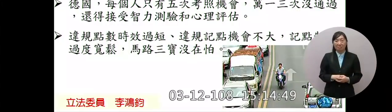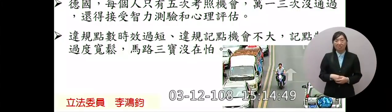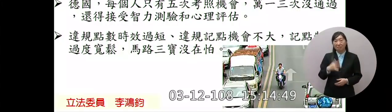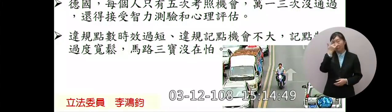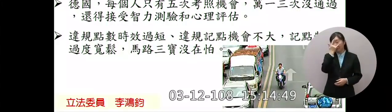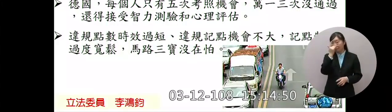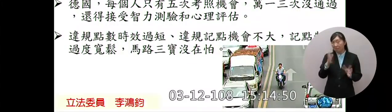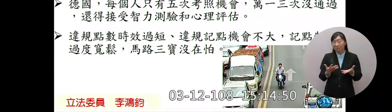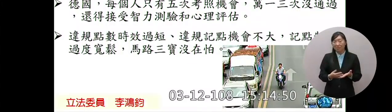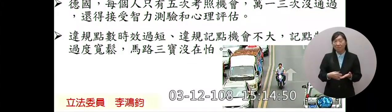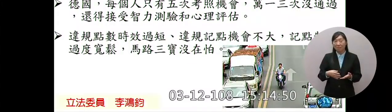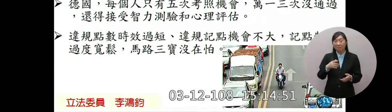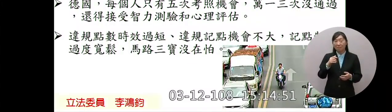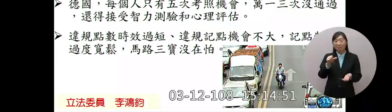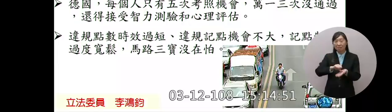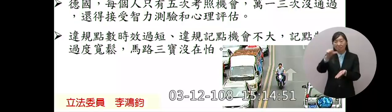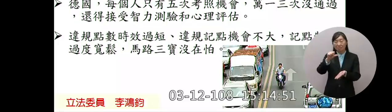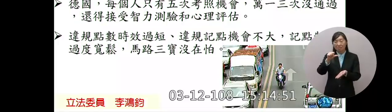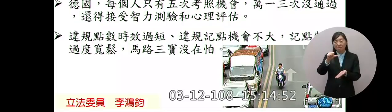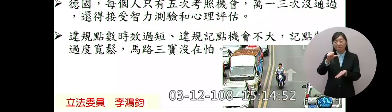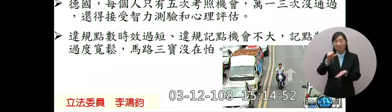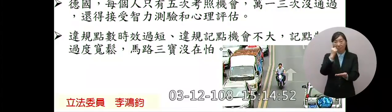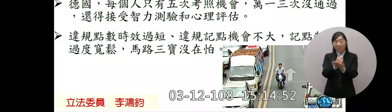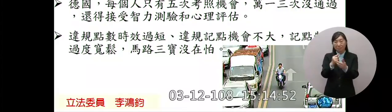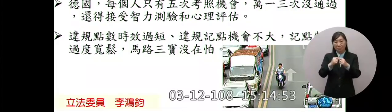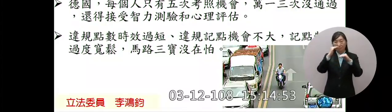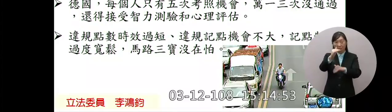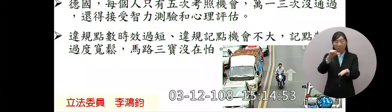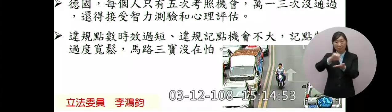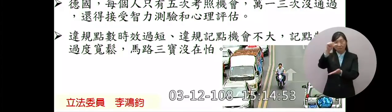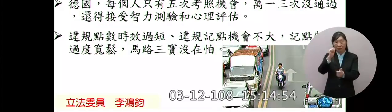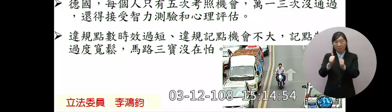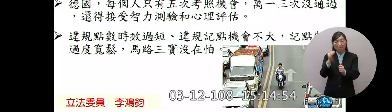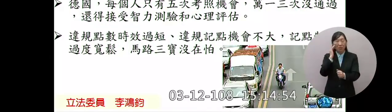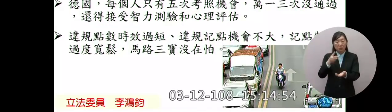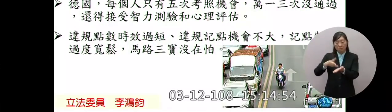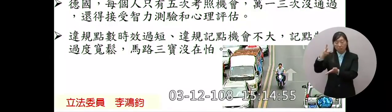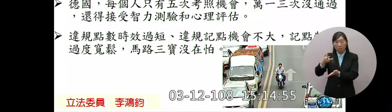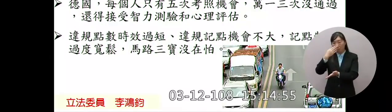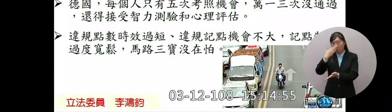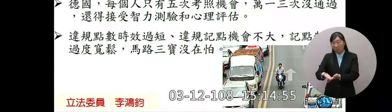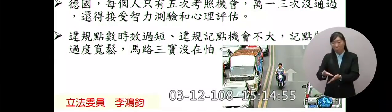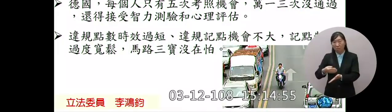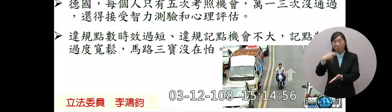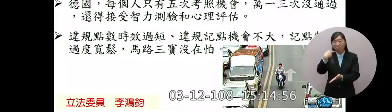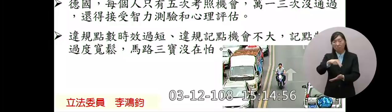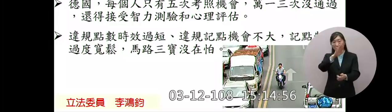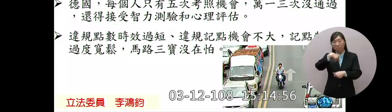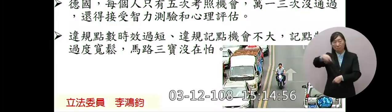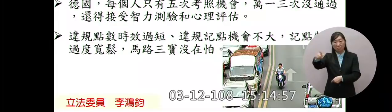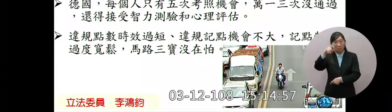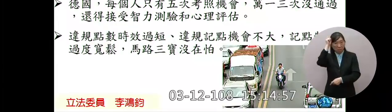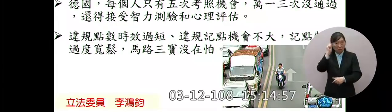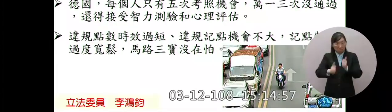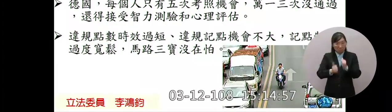德国呢，五次，每个人只有五次考照的机会，万一三次没有通过，还得接受智力测